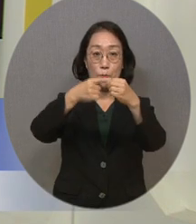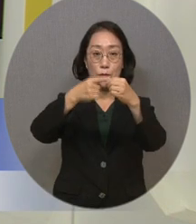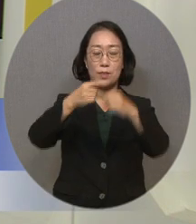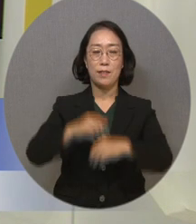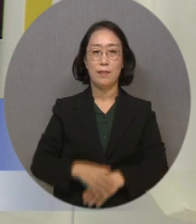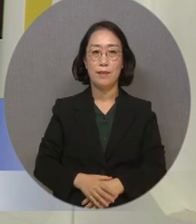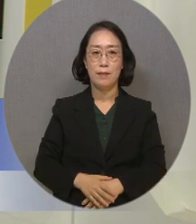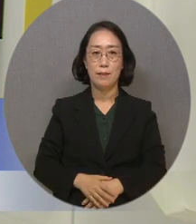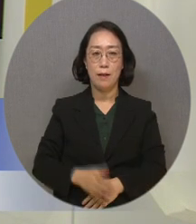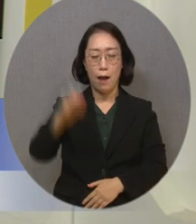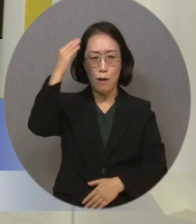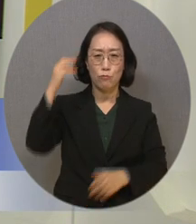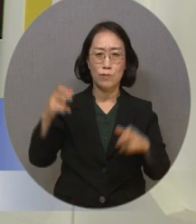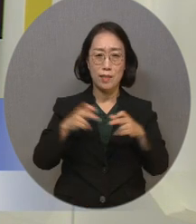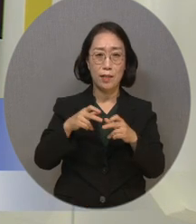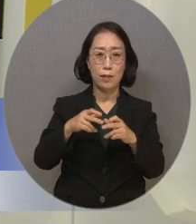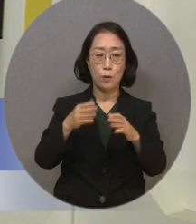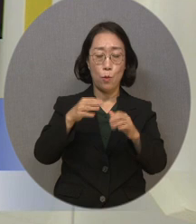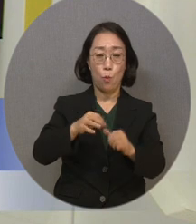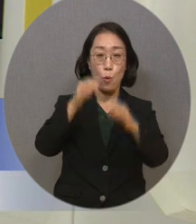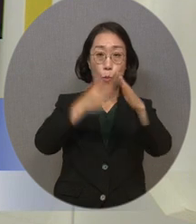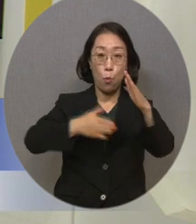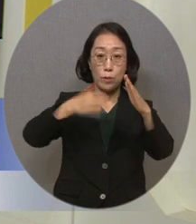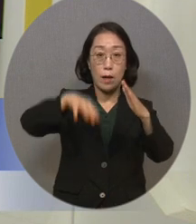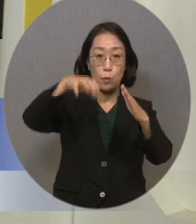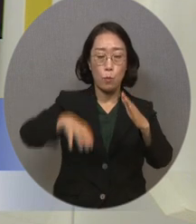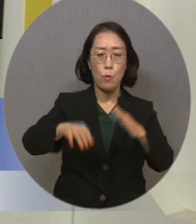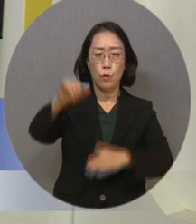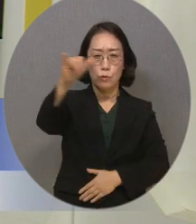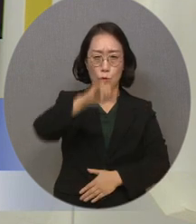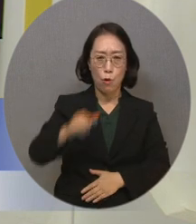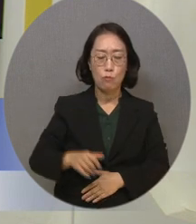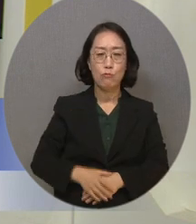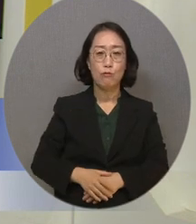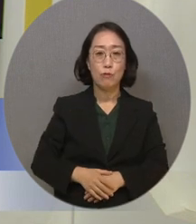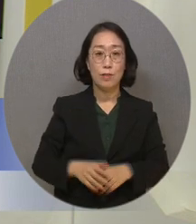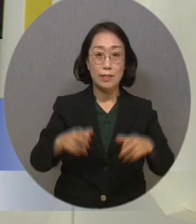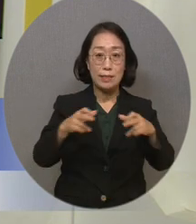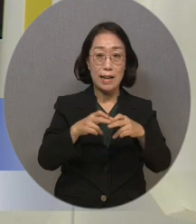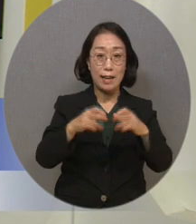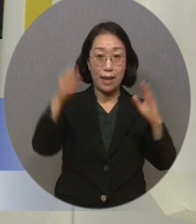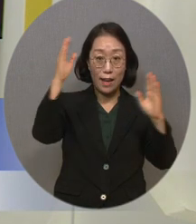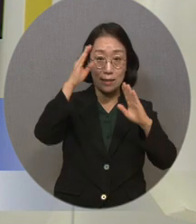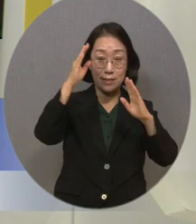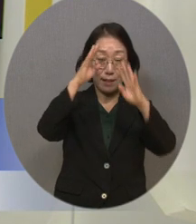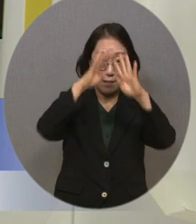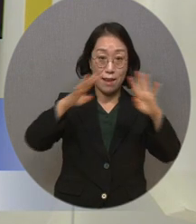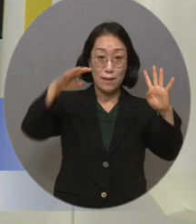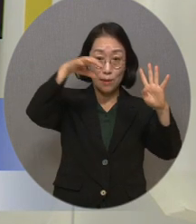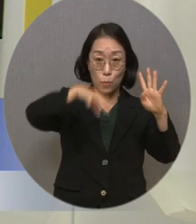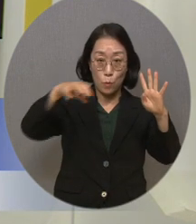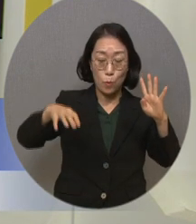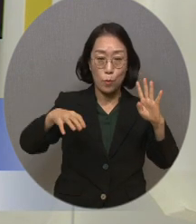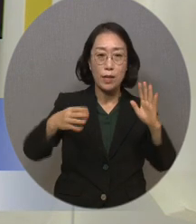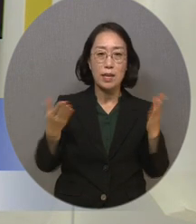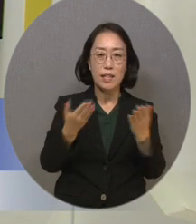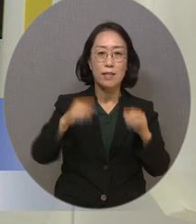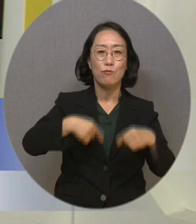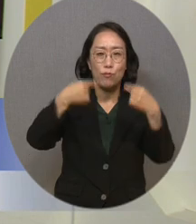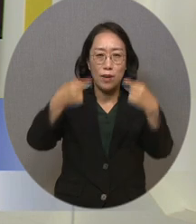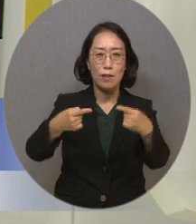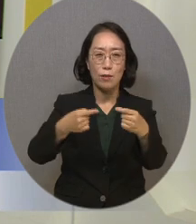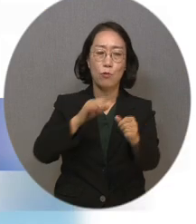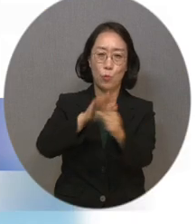기사입니다. 한국장애인고용공단이 전국의 장애대학생이 한자리에 모여 취업 역량을 강화할 수 있는